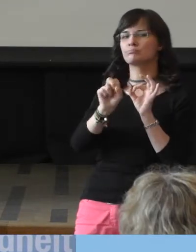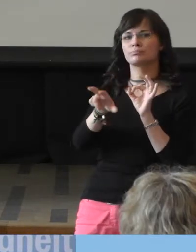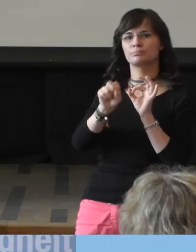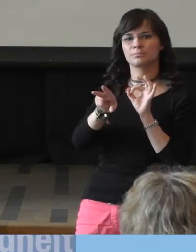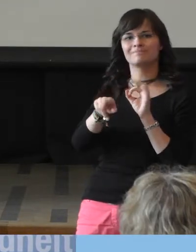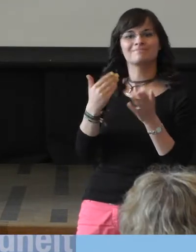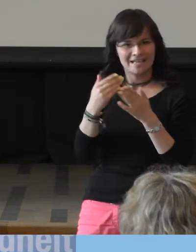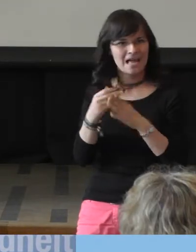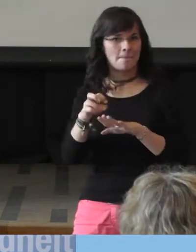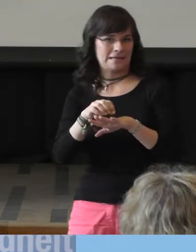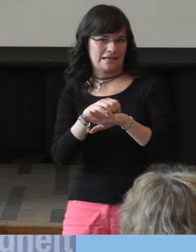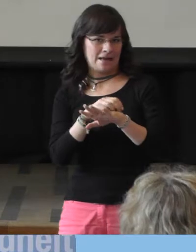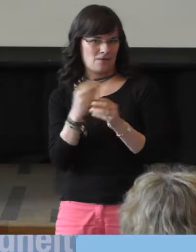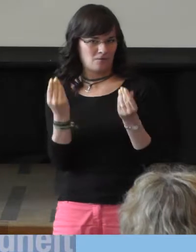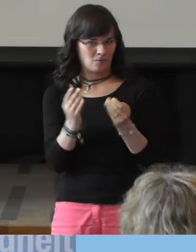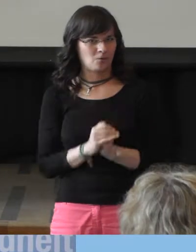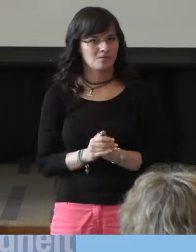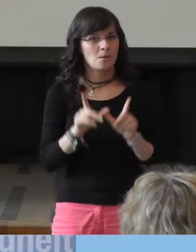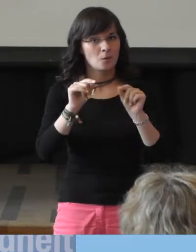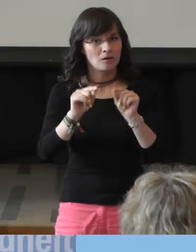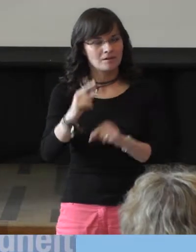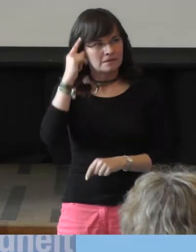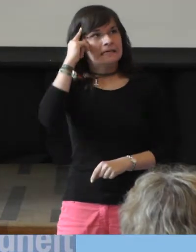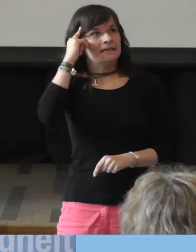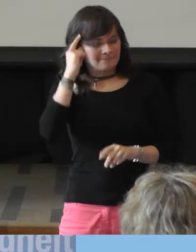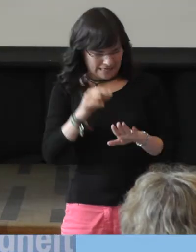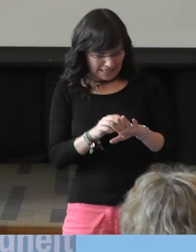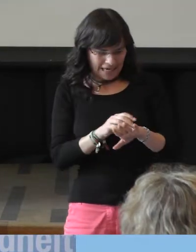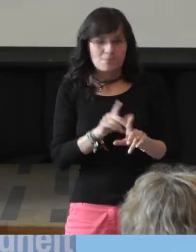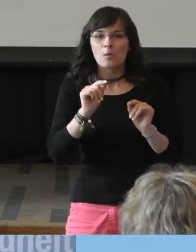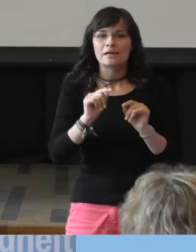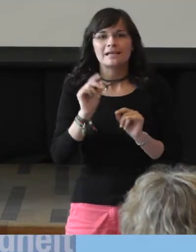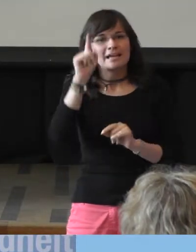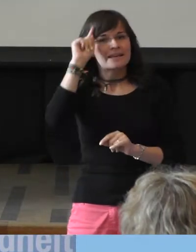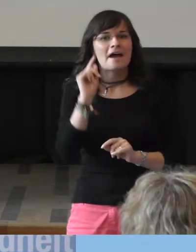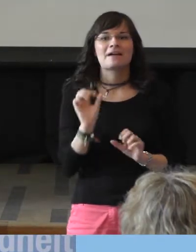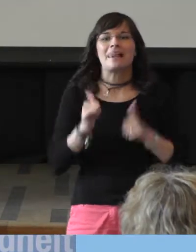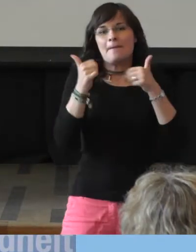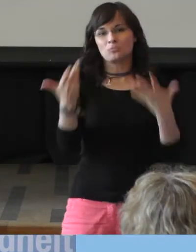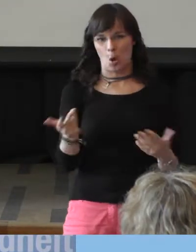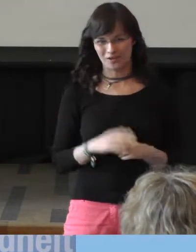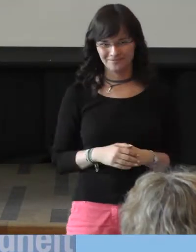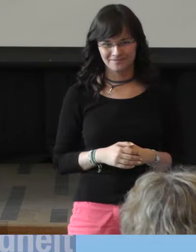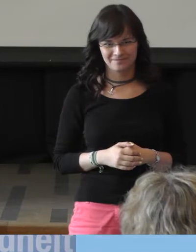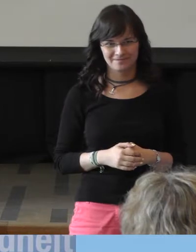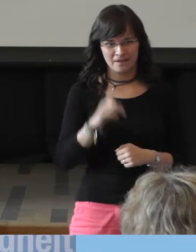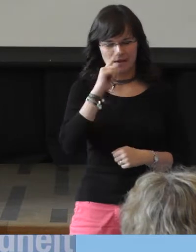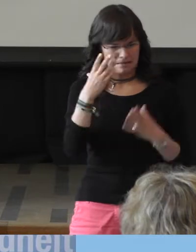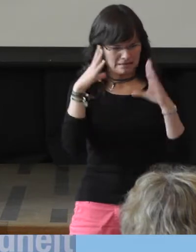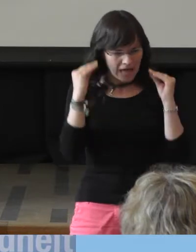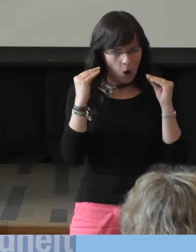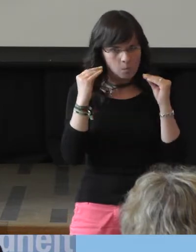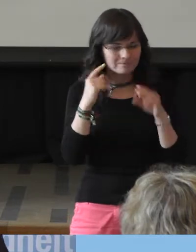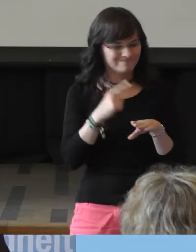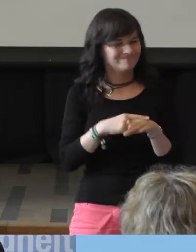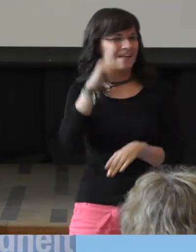gute Nachricht davon ist, wenn es kribbelt, lebt der Nerv noch. Wenn es nicht mehr kribbelt und alles taub ist, dann ist